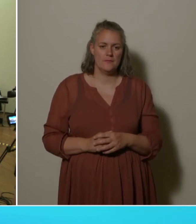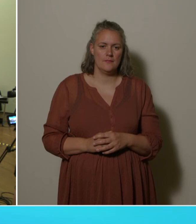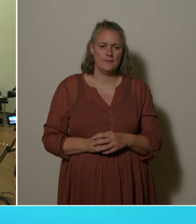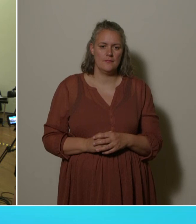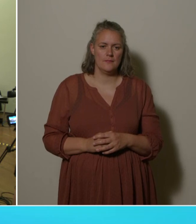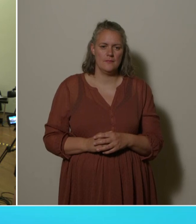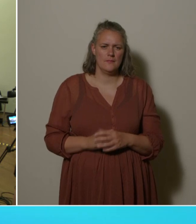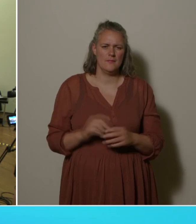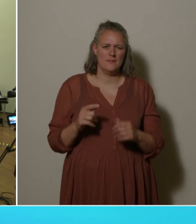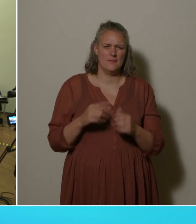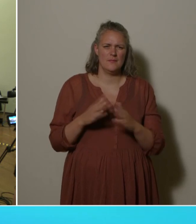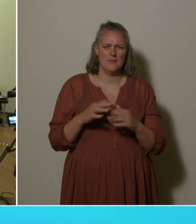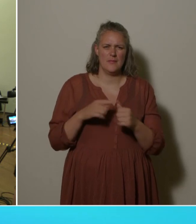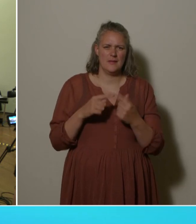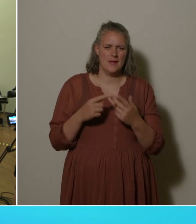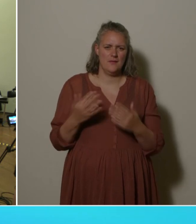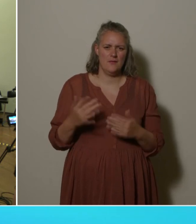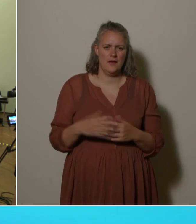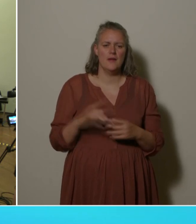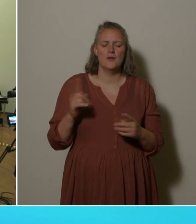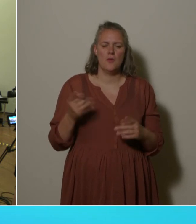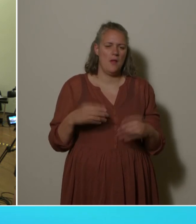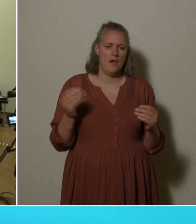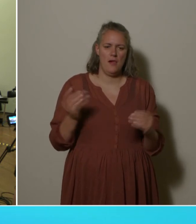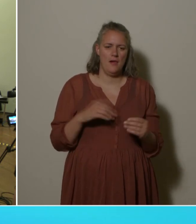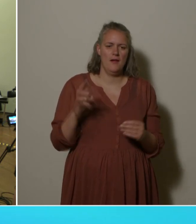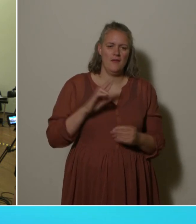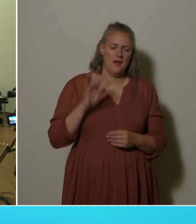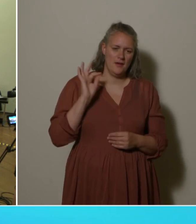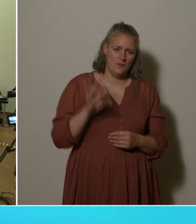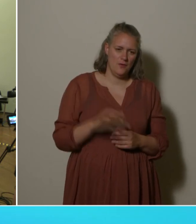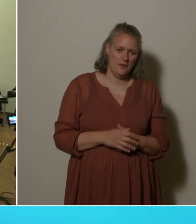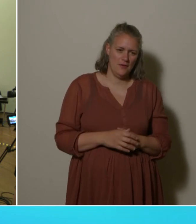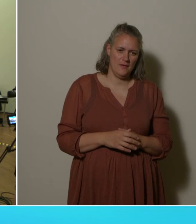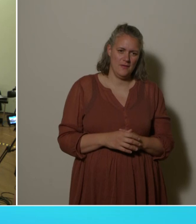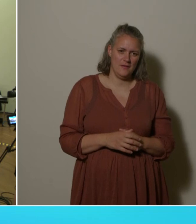Das zählen wir mal bitte aus. Nochmal von vorn.